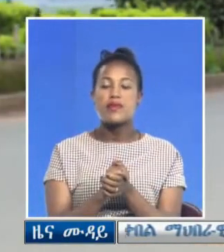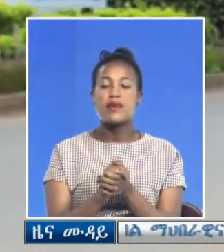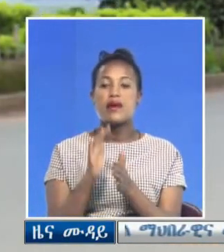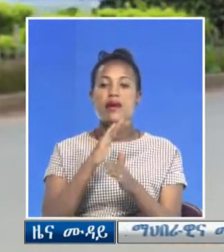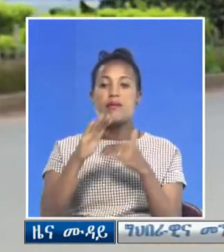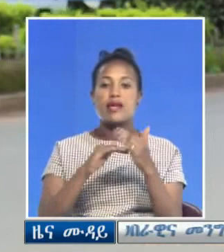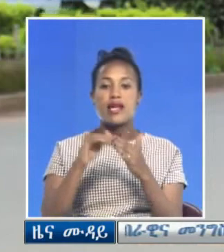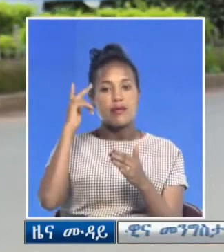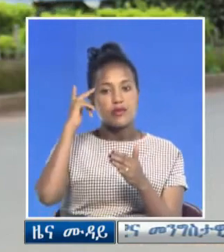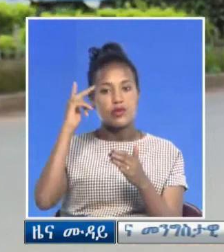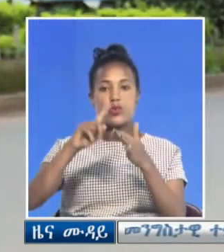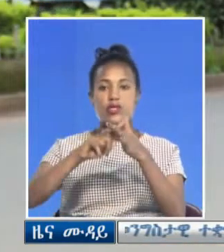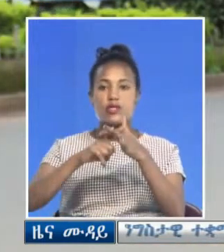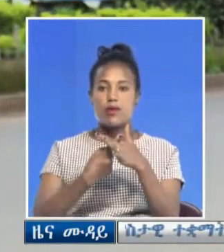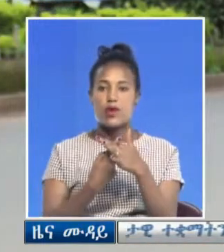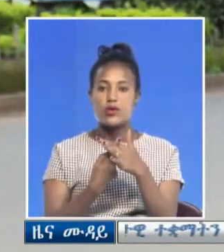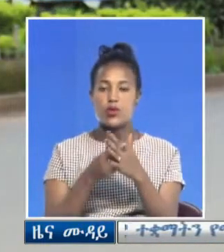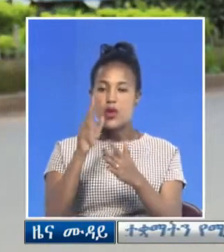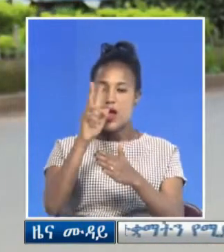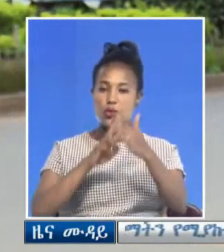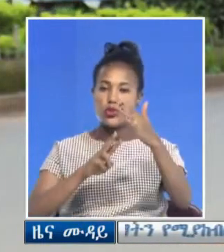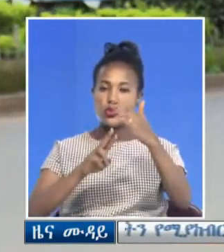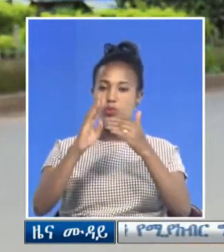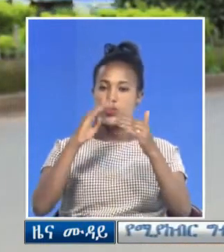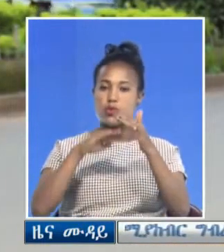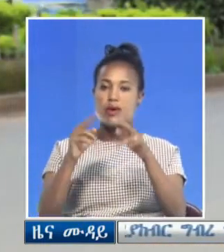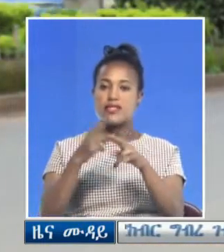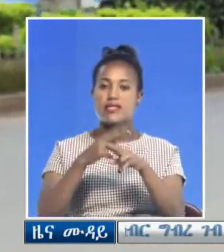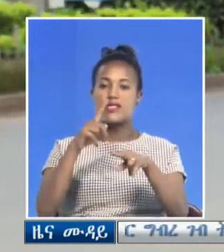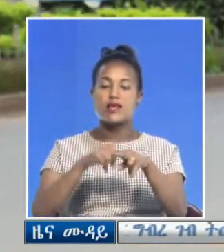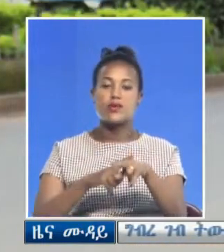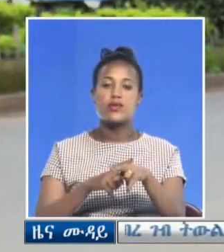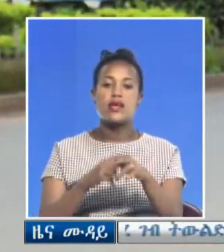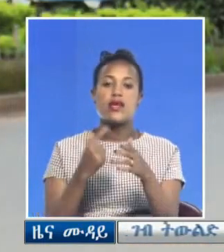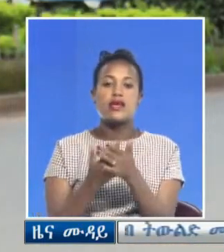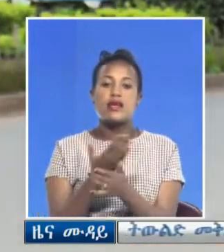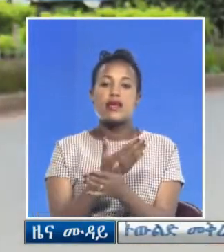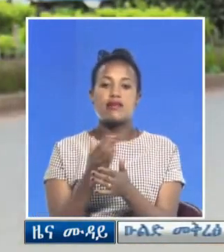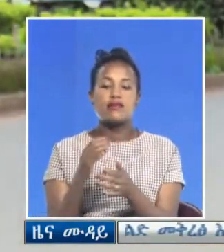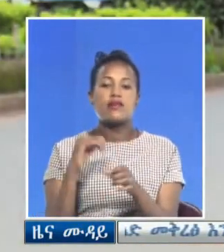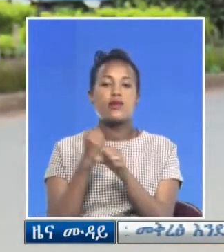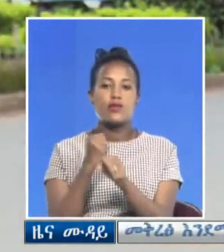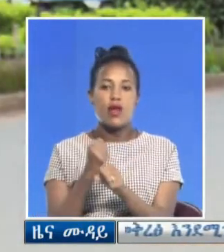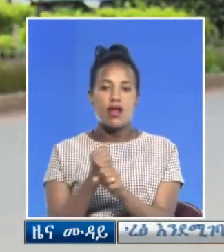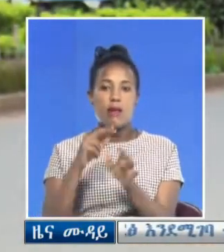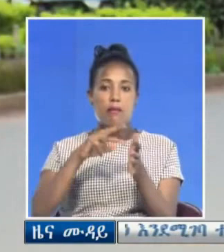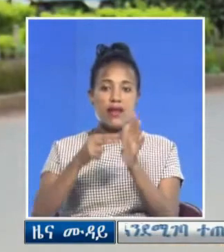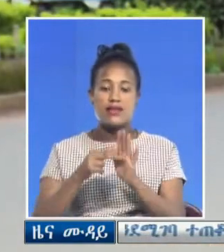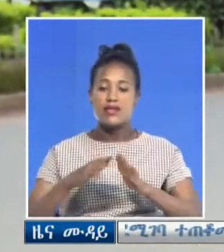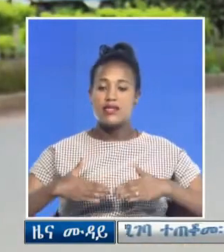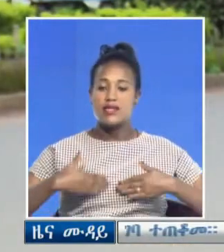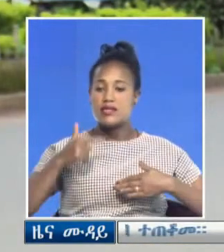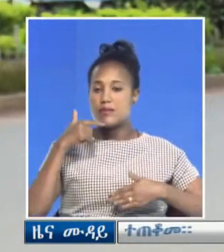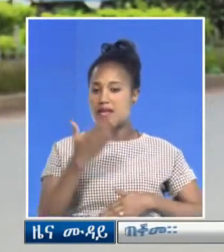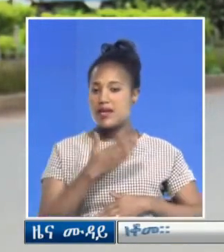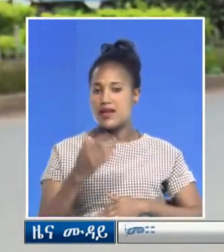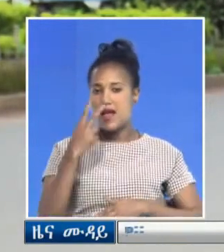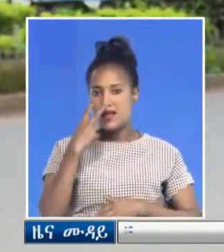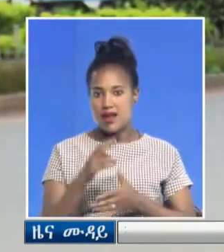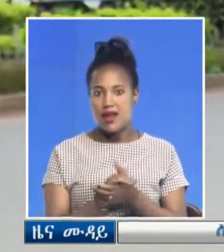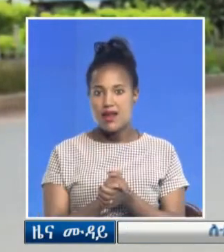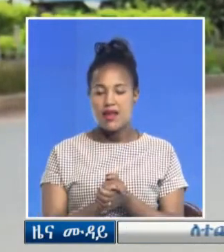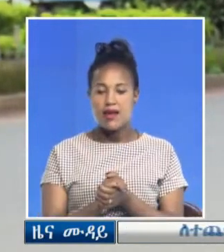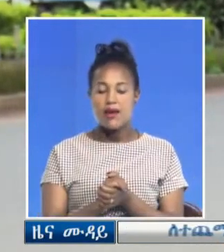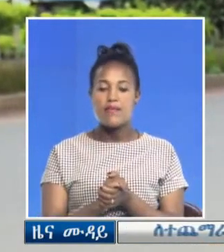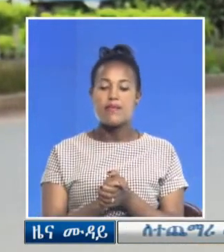ሚኒስተሩ ከጀመሯቸው ራዮች ውስጥ ባጭር ጊዜ ውስጥ ይሄ ነገር ተሰርቷል ማለት ደስ የሚል ነገር አይተናል።